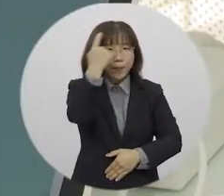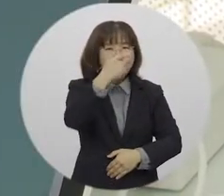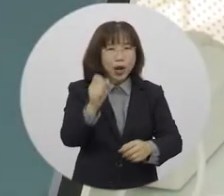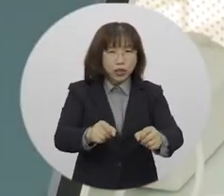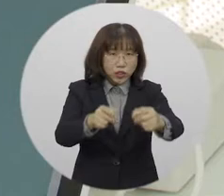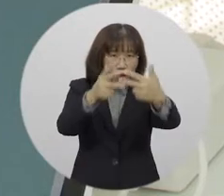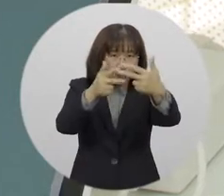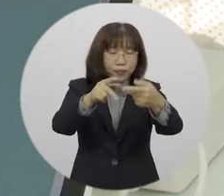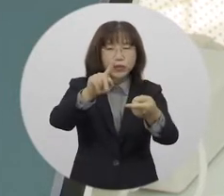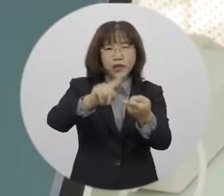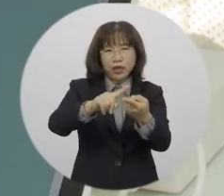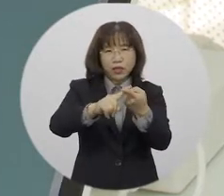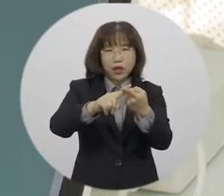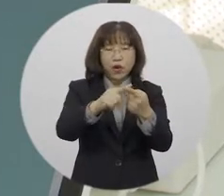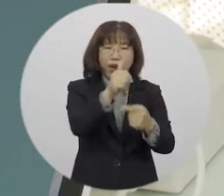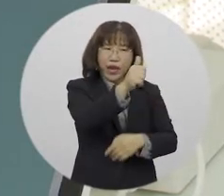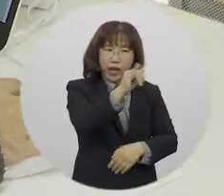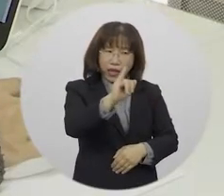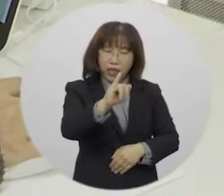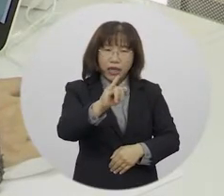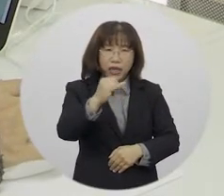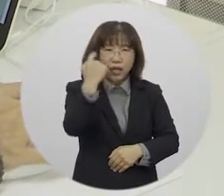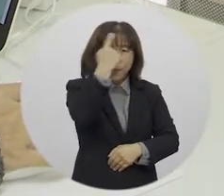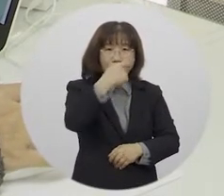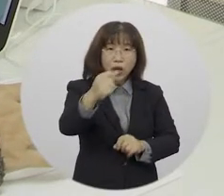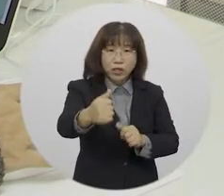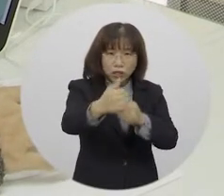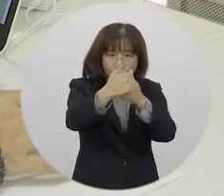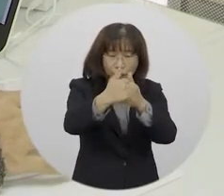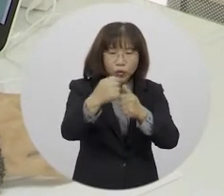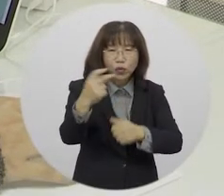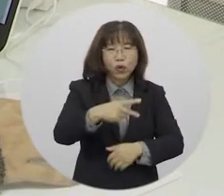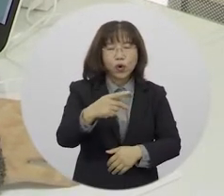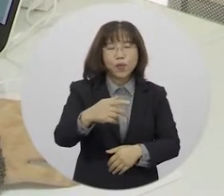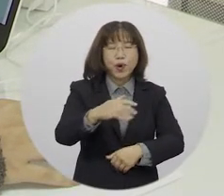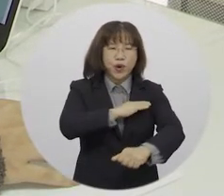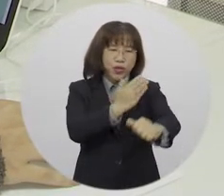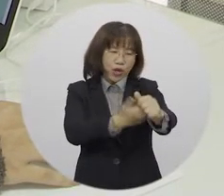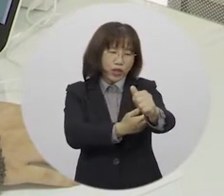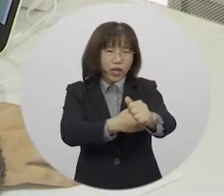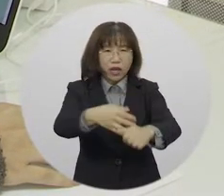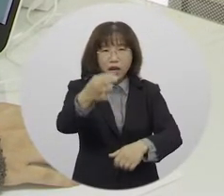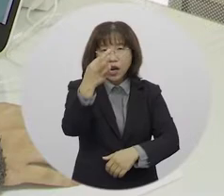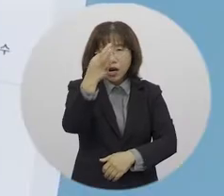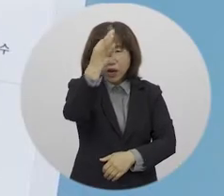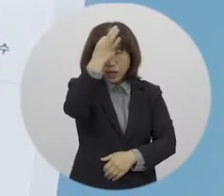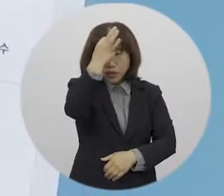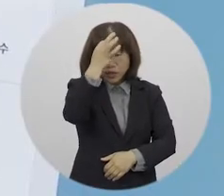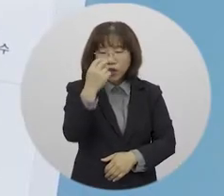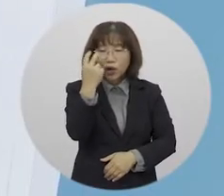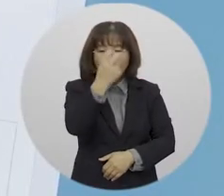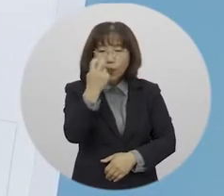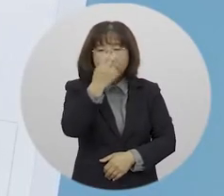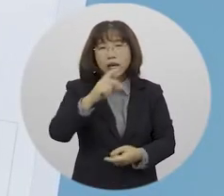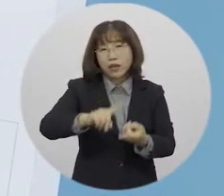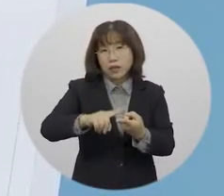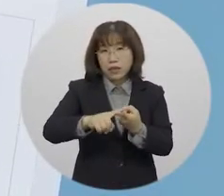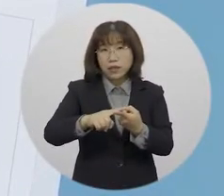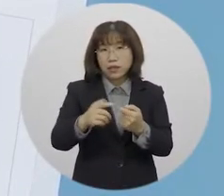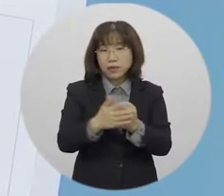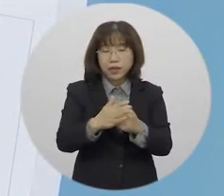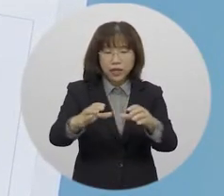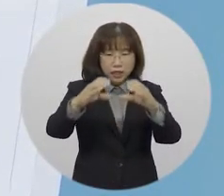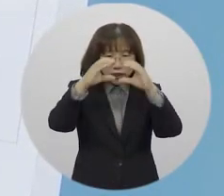면접 방식인 AI 면접, AI 역량 검사의 모의 체험을 제공합니다. 가상 현실을 활용한